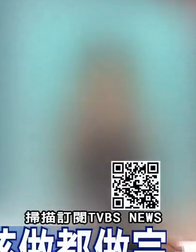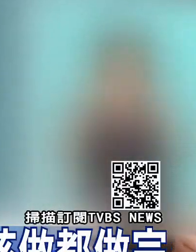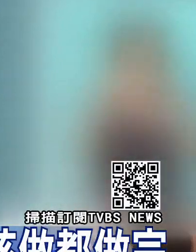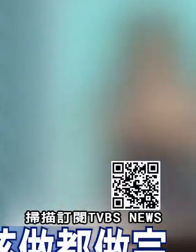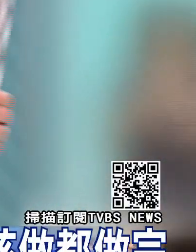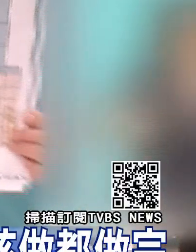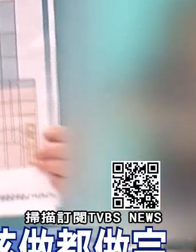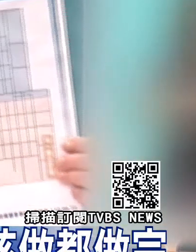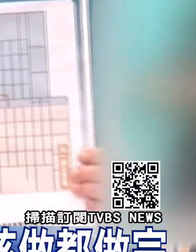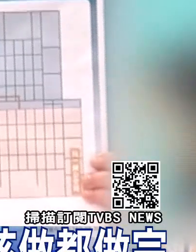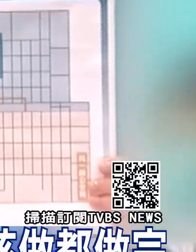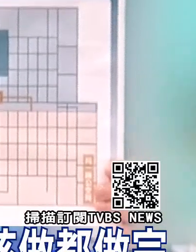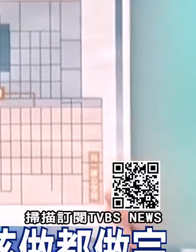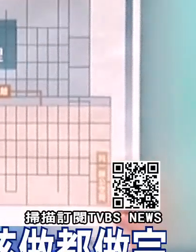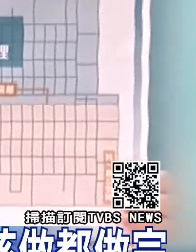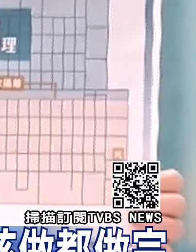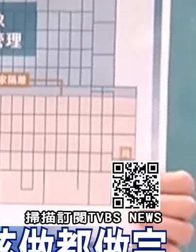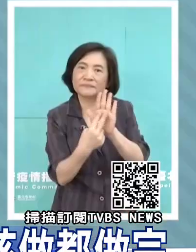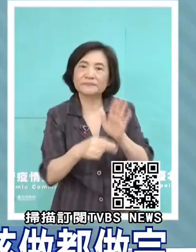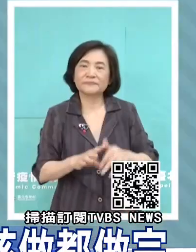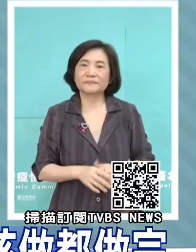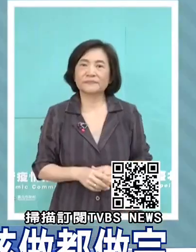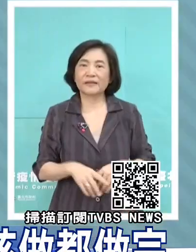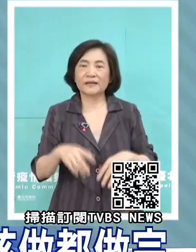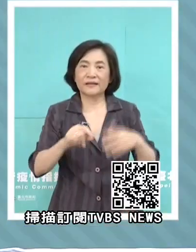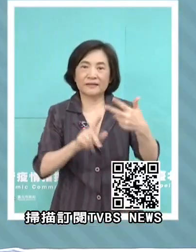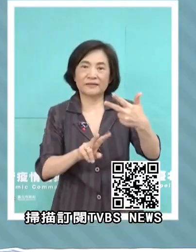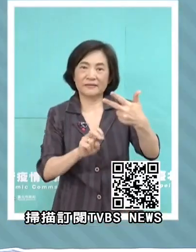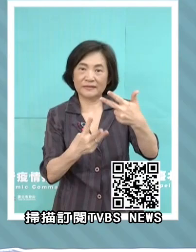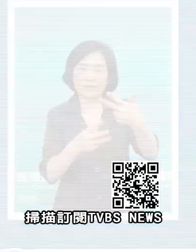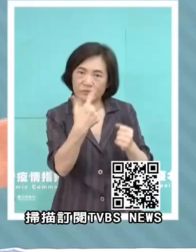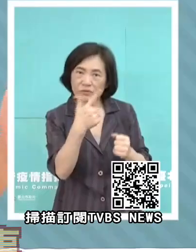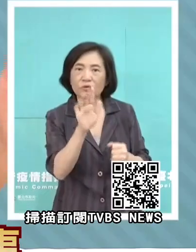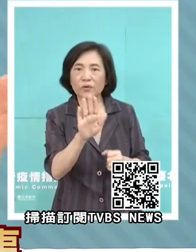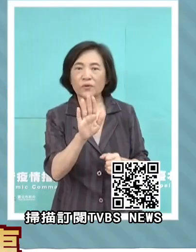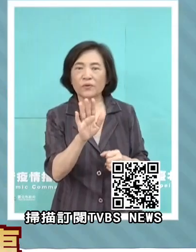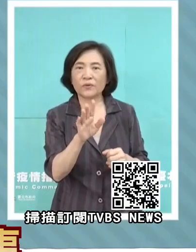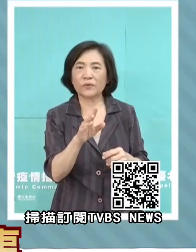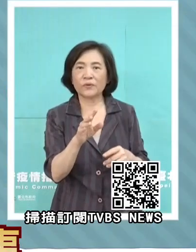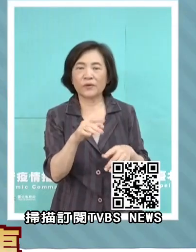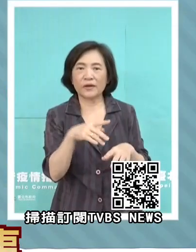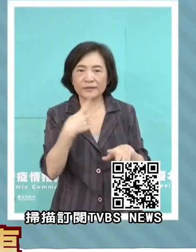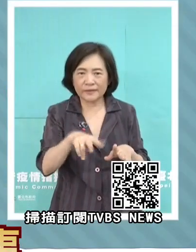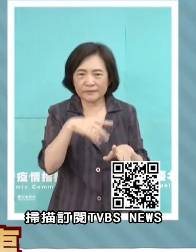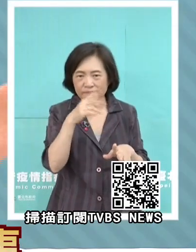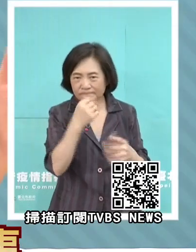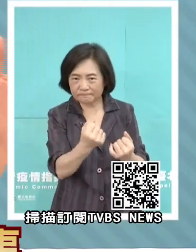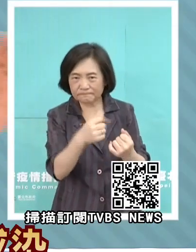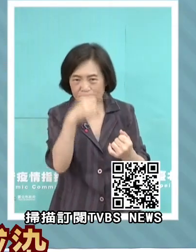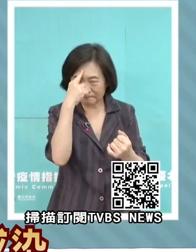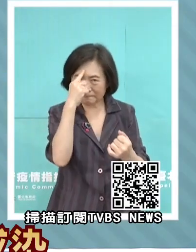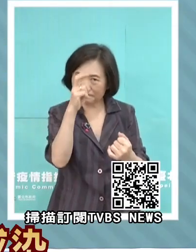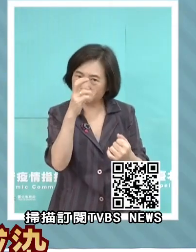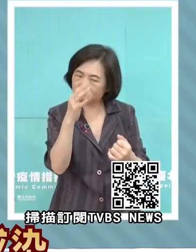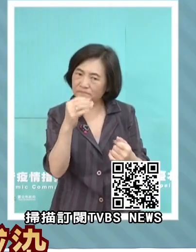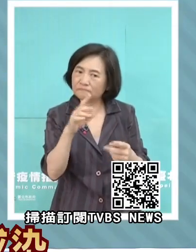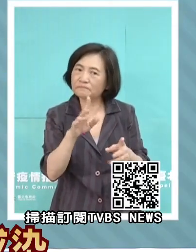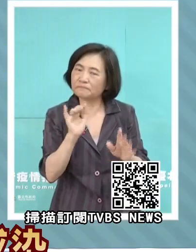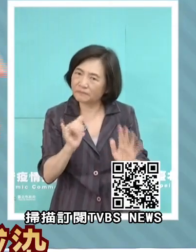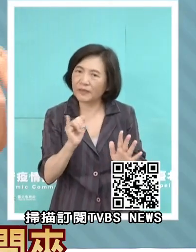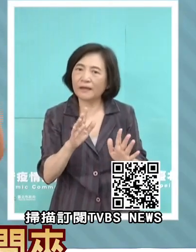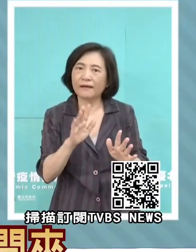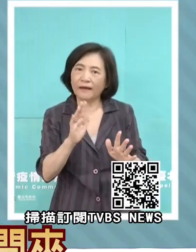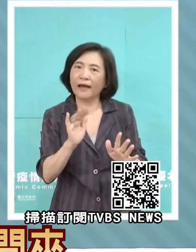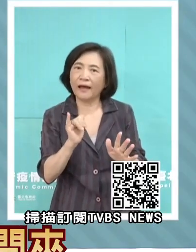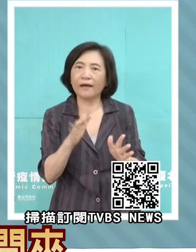北市府自制图卡话说从头。 7月23日有一个案例，那观察了20几天没事，所以大概就是那一